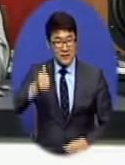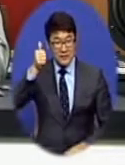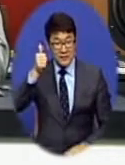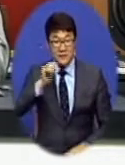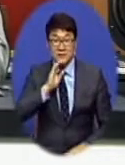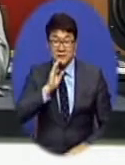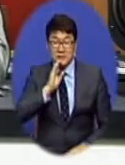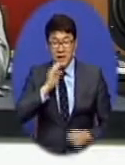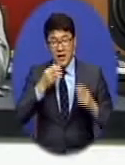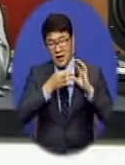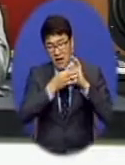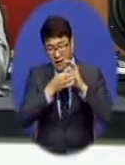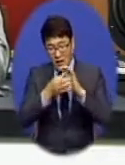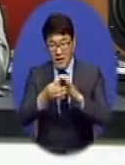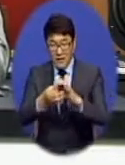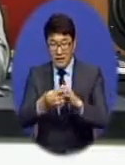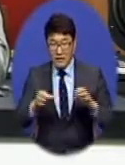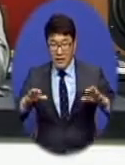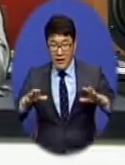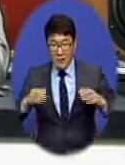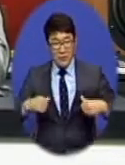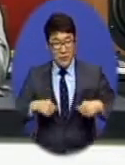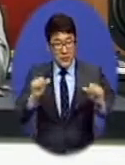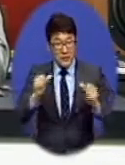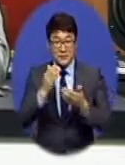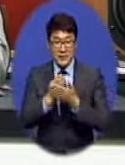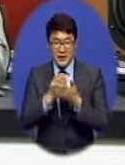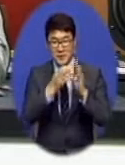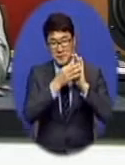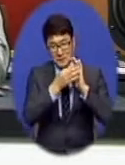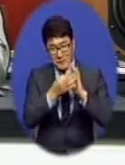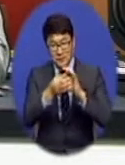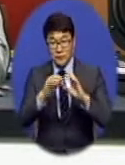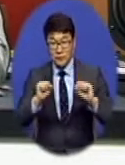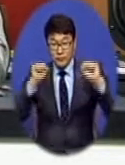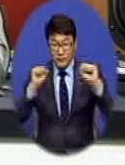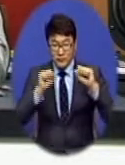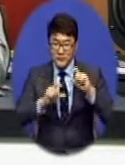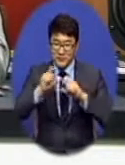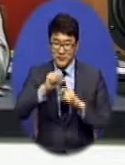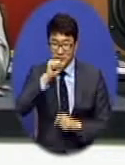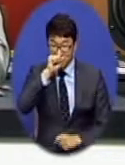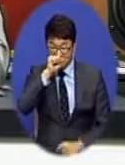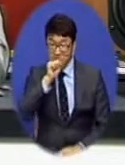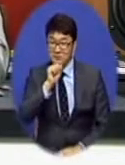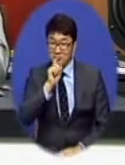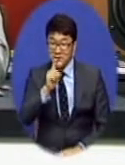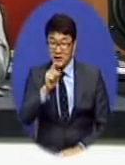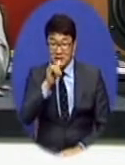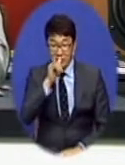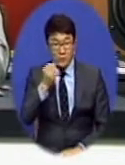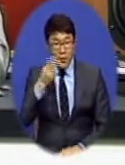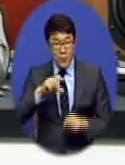그런 운동을 꾸준히 항상 잠깐 하고 말고 이렇게 말고요. 꾸준히 하는 것이 좋다고 합니다. 또